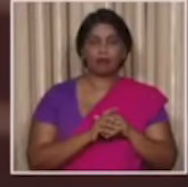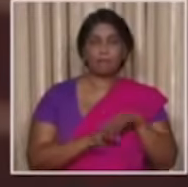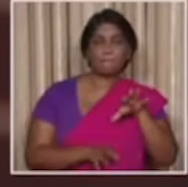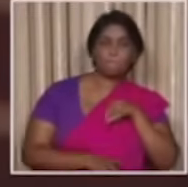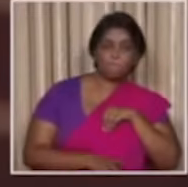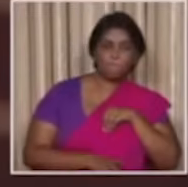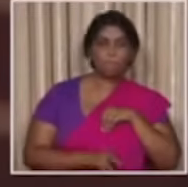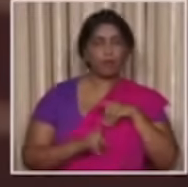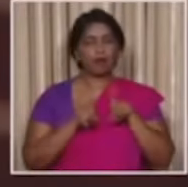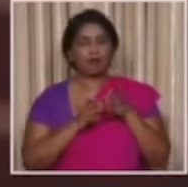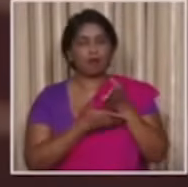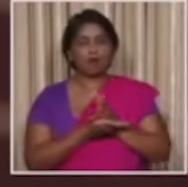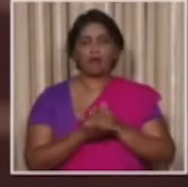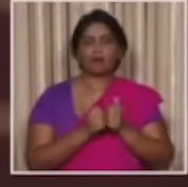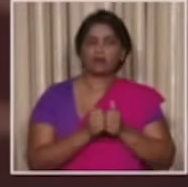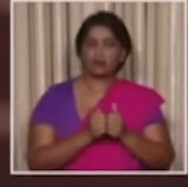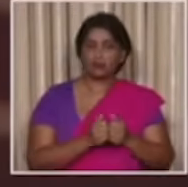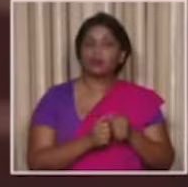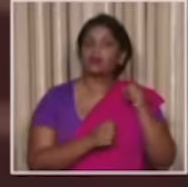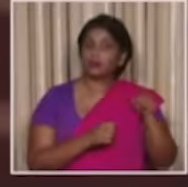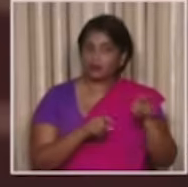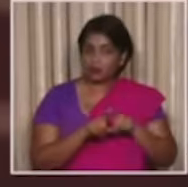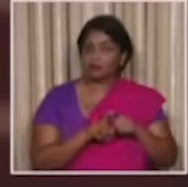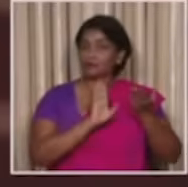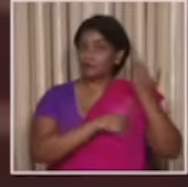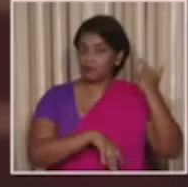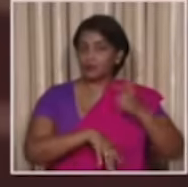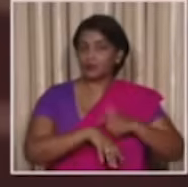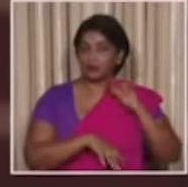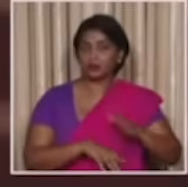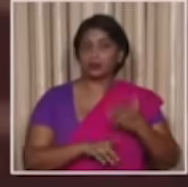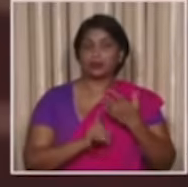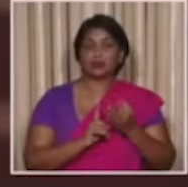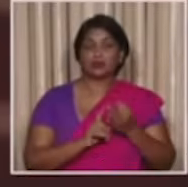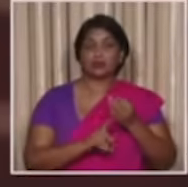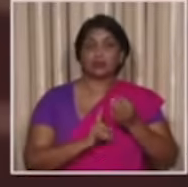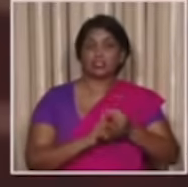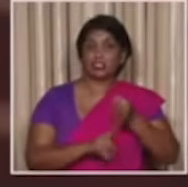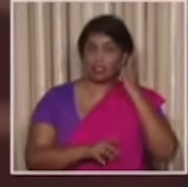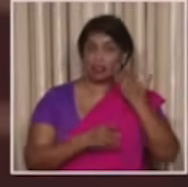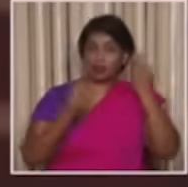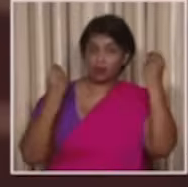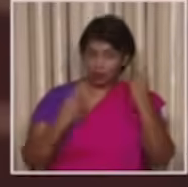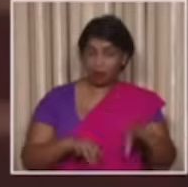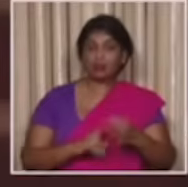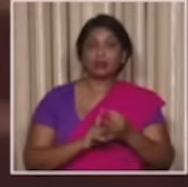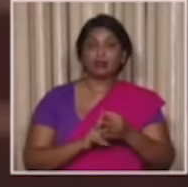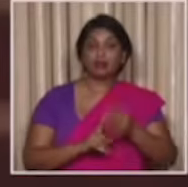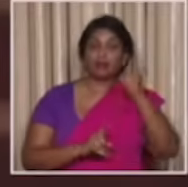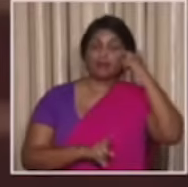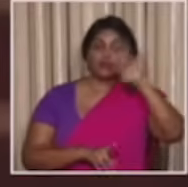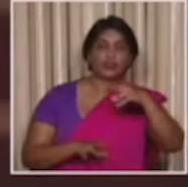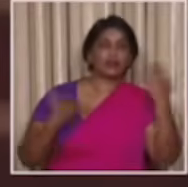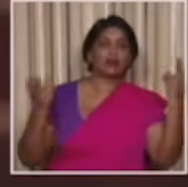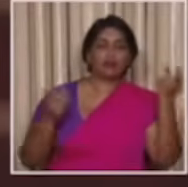පිළිගැනීමක් ගන්න විදිහටත් වැඩේ වෙනවා. ඒ වගේම පෞගිය කාලේ හිටපු විධායකය විනාශ කරන්න විධායකට විශ්වාසයක්